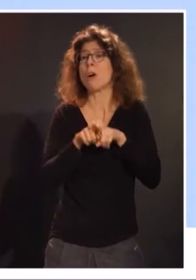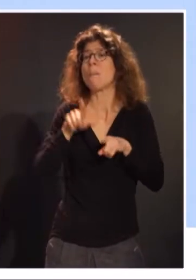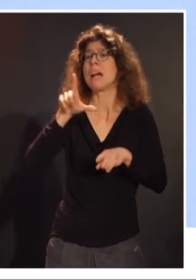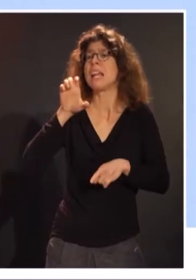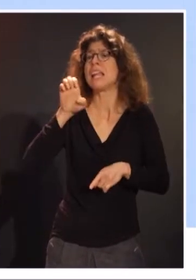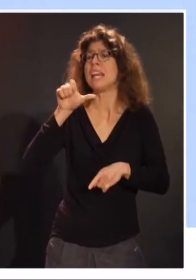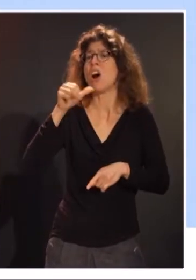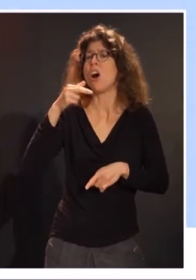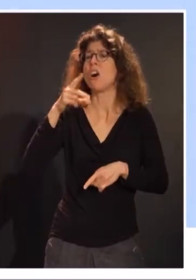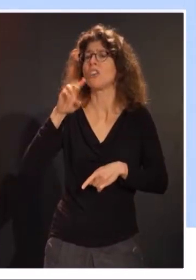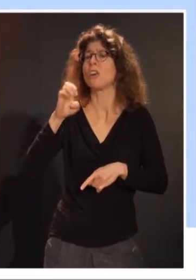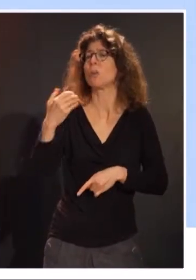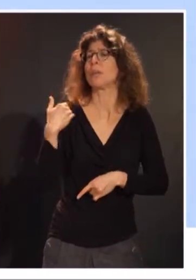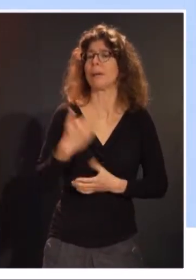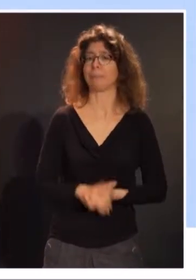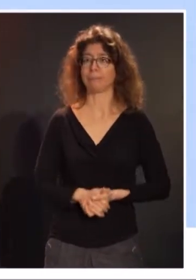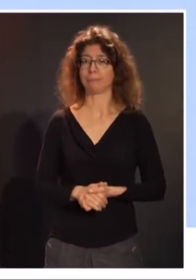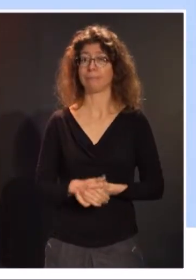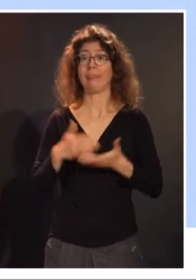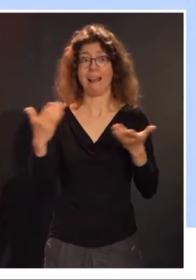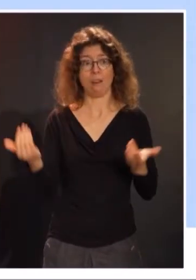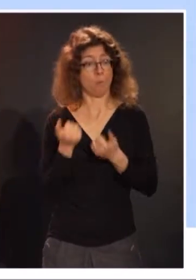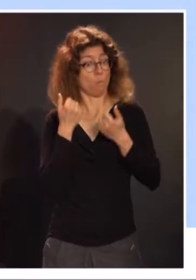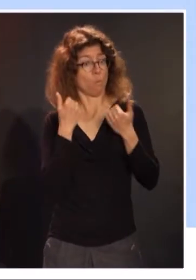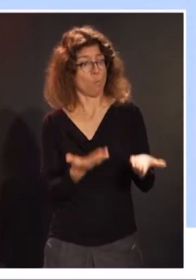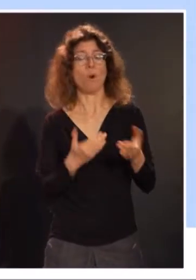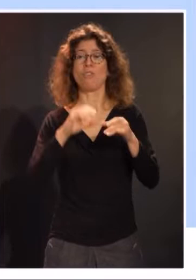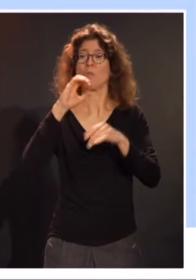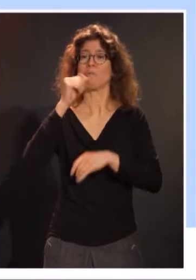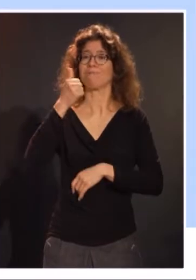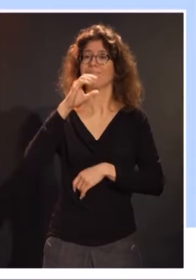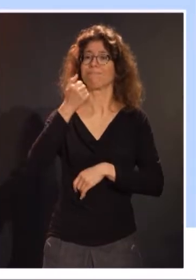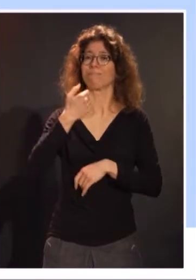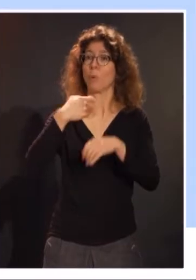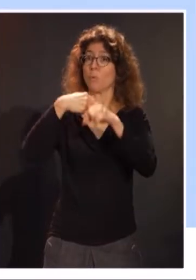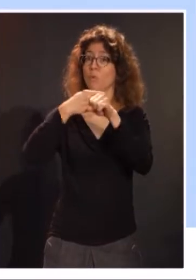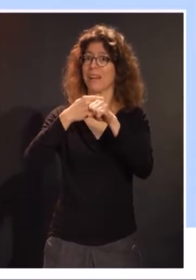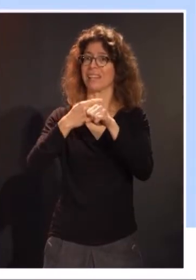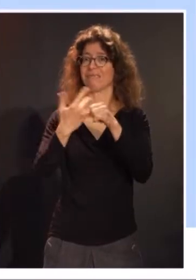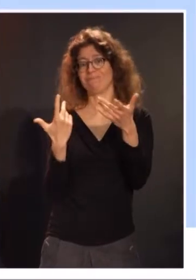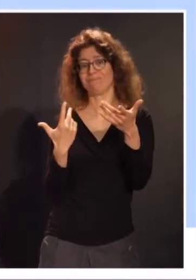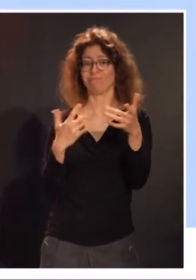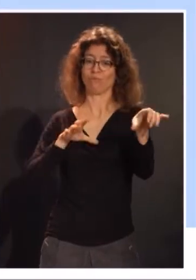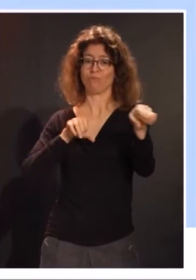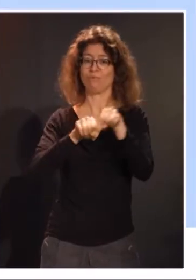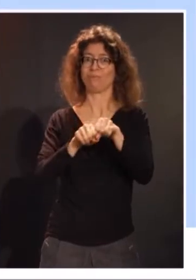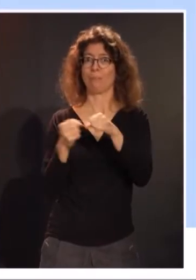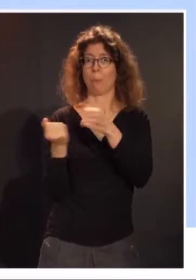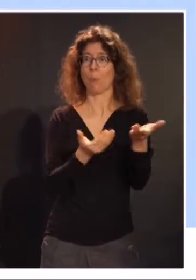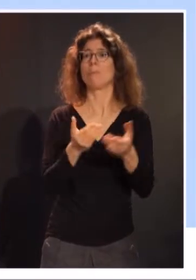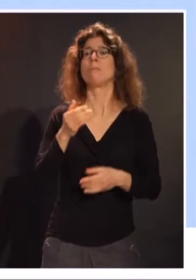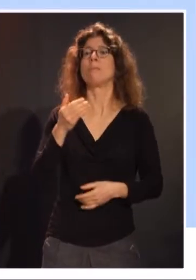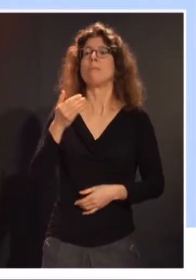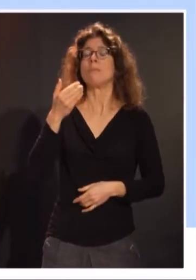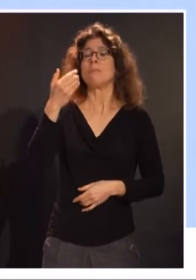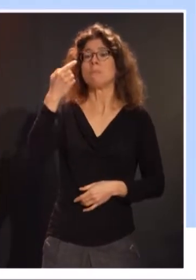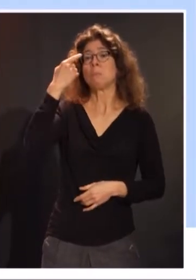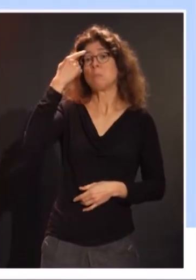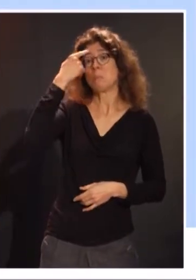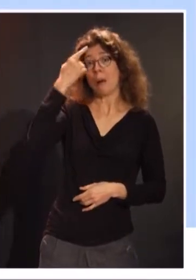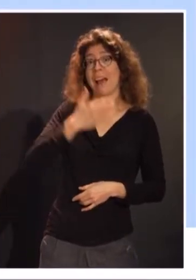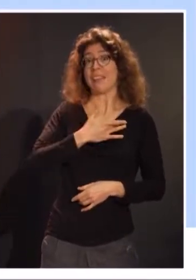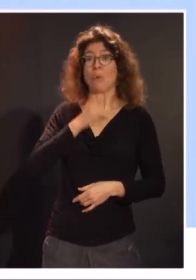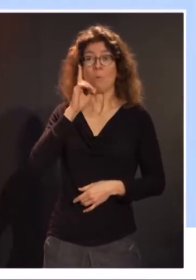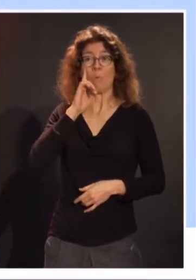une proposition de compensation par les outils numériques nous a semblé pertinente pour plusieurs raisons. Donc, la première, c'était de ne